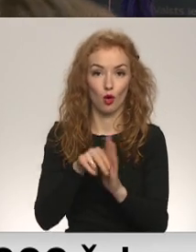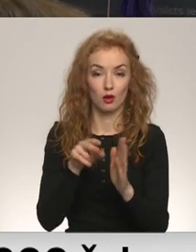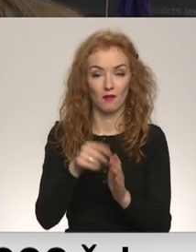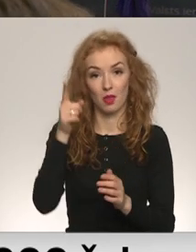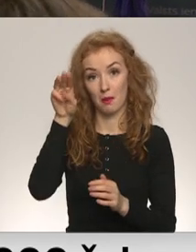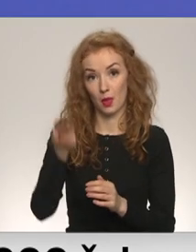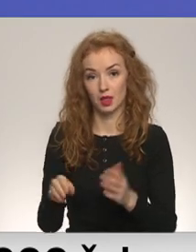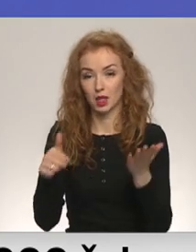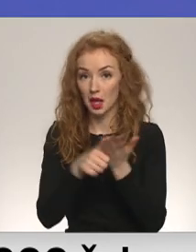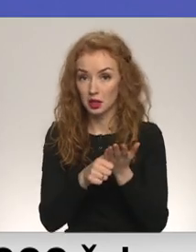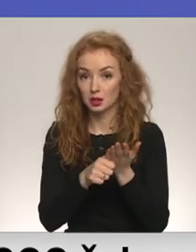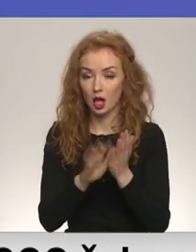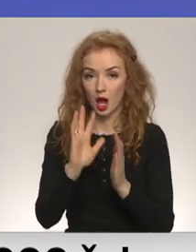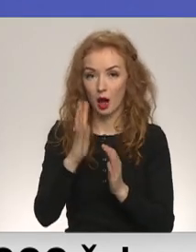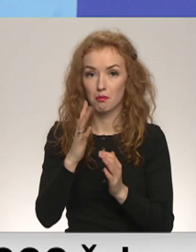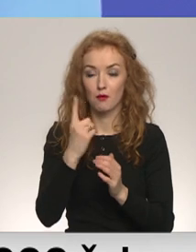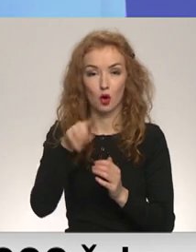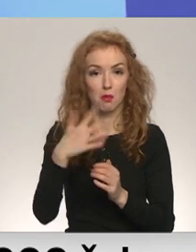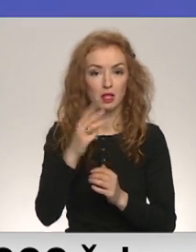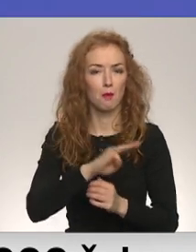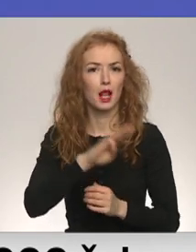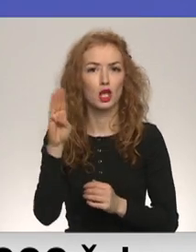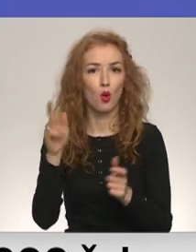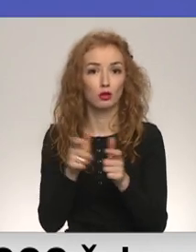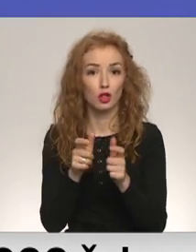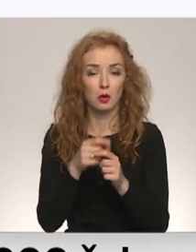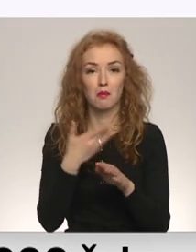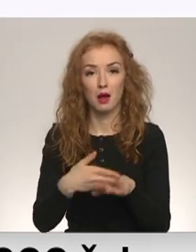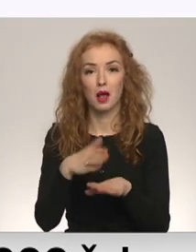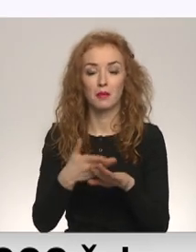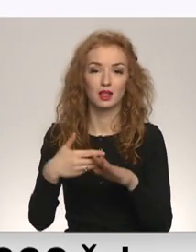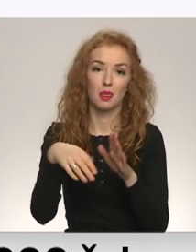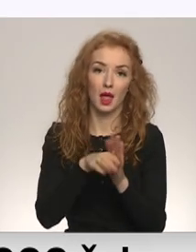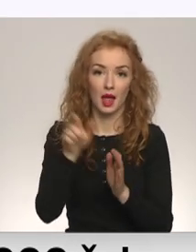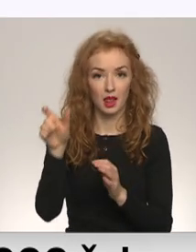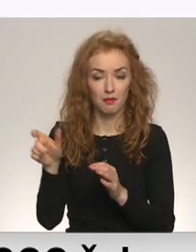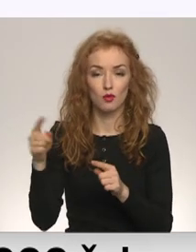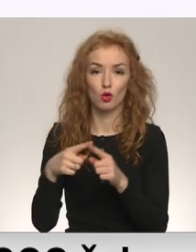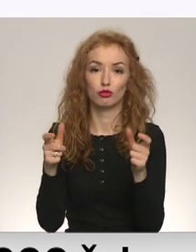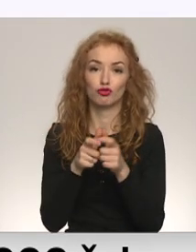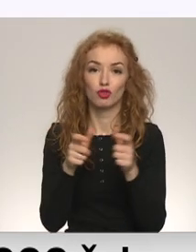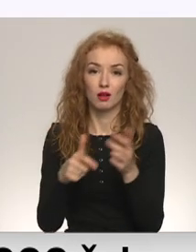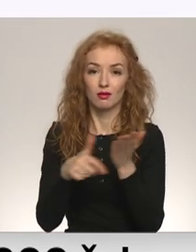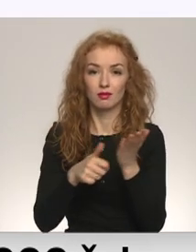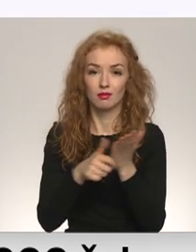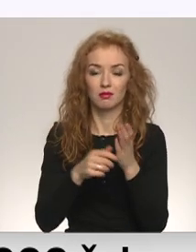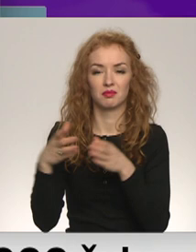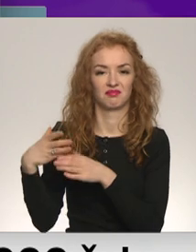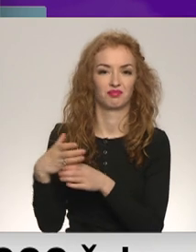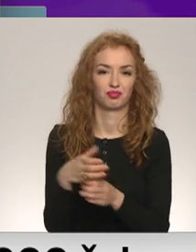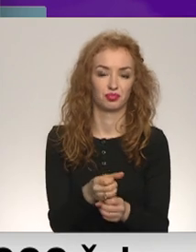mēnesī reģistrēja vairāk nekā 1,5 miljonu čeku. Pakāpeniski dalībnieku un arī reģistrēto čeku daudzums ir ievērojami